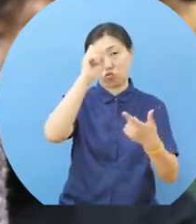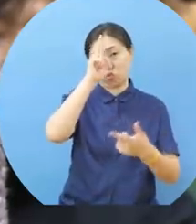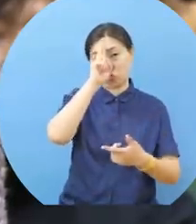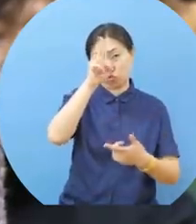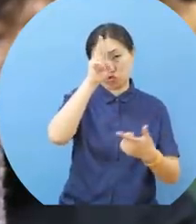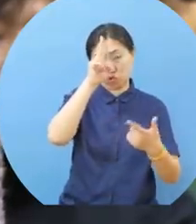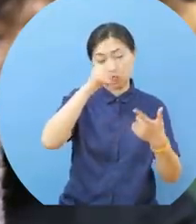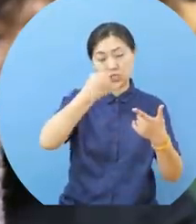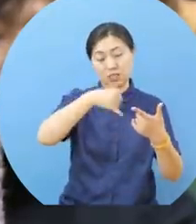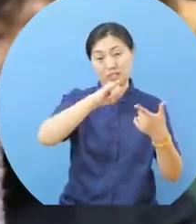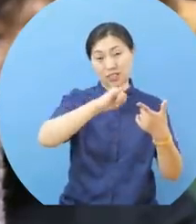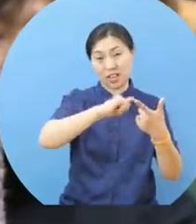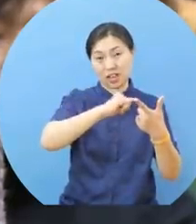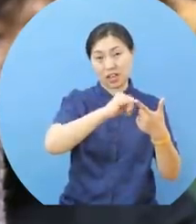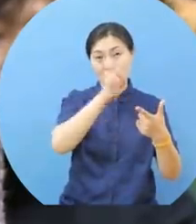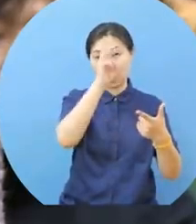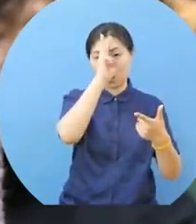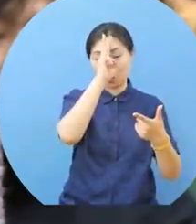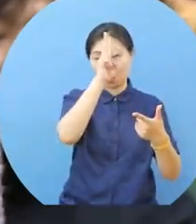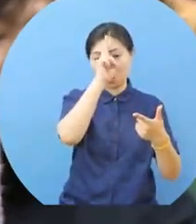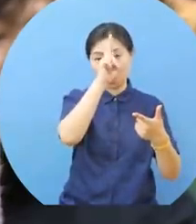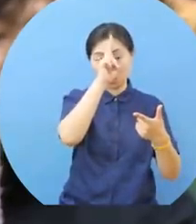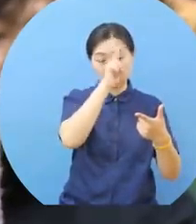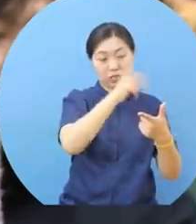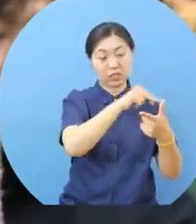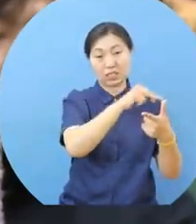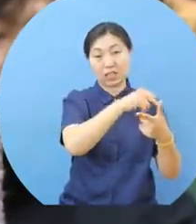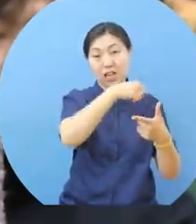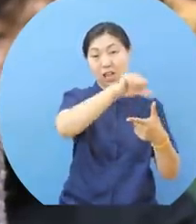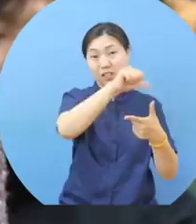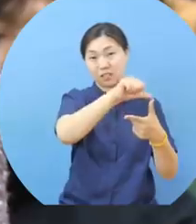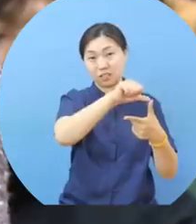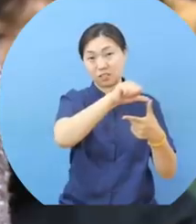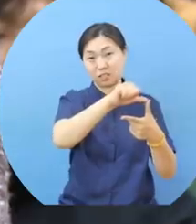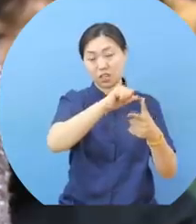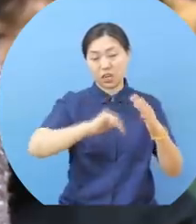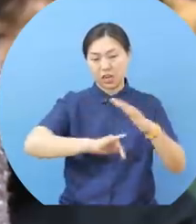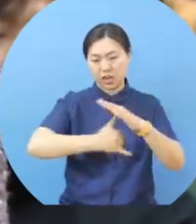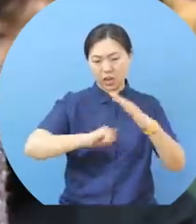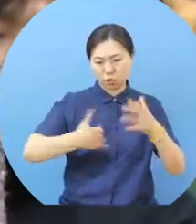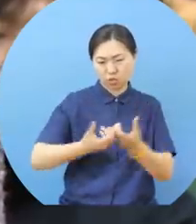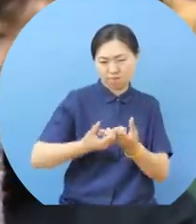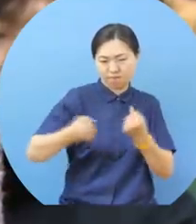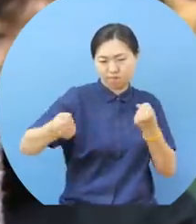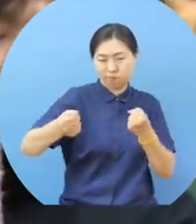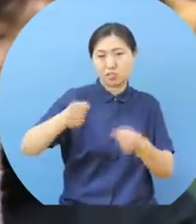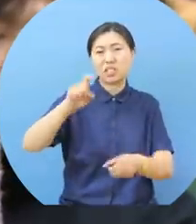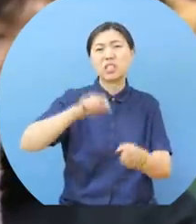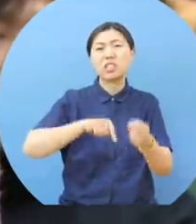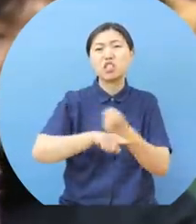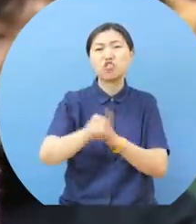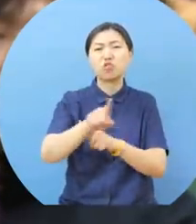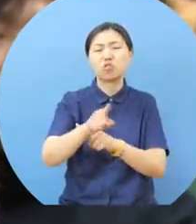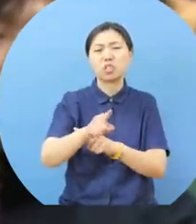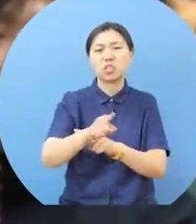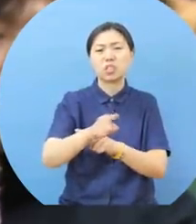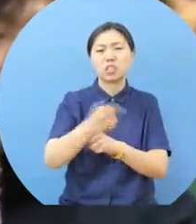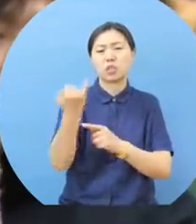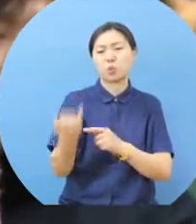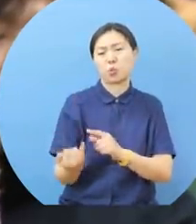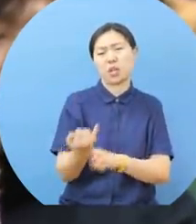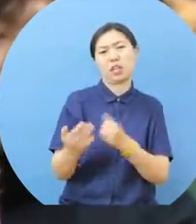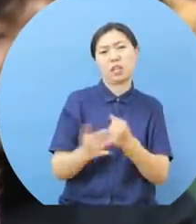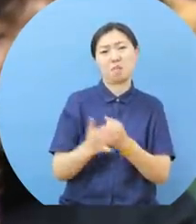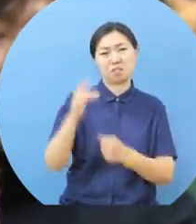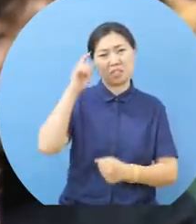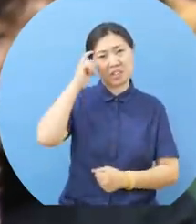2학년인 아들에 대해서 입니다 아들은 가정이 이렇게 분열된 것이 동생 되 무려 생각을 하고 동생을